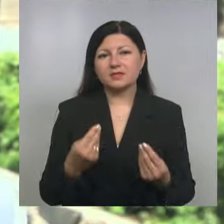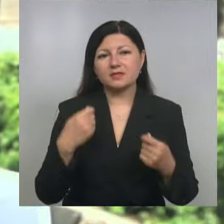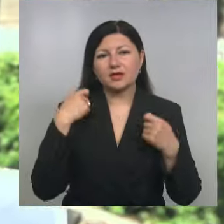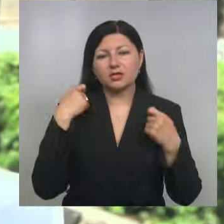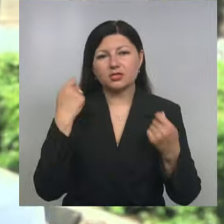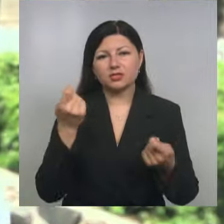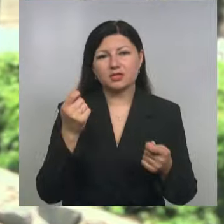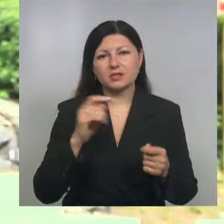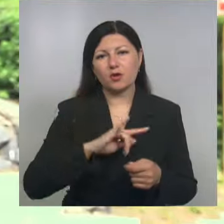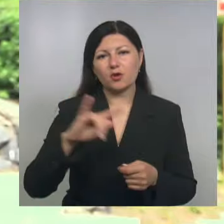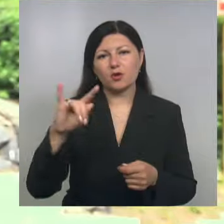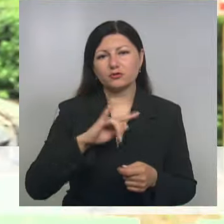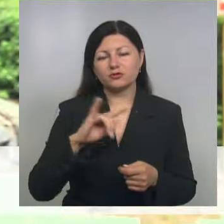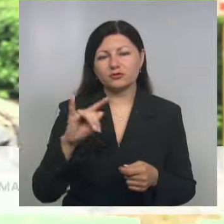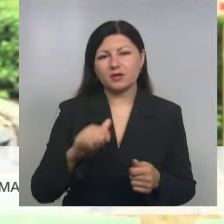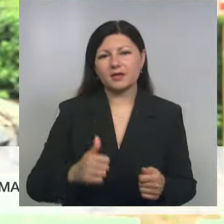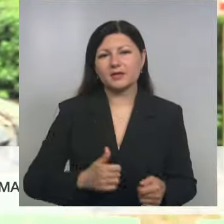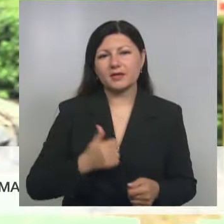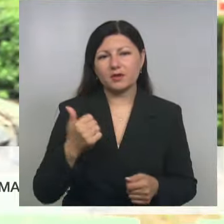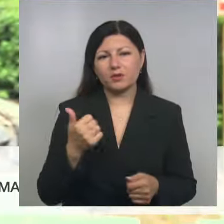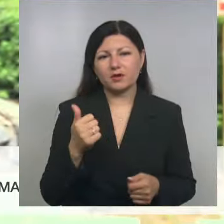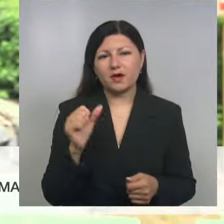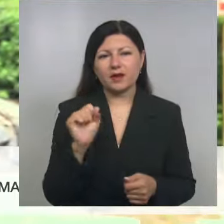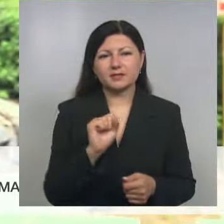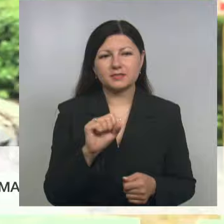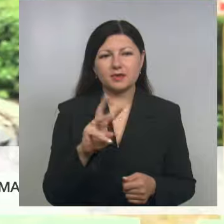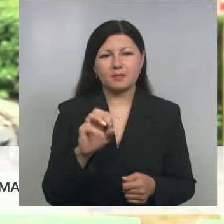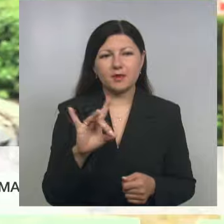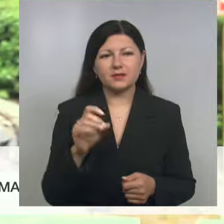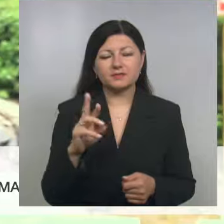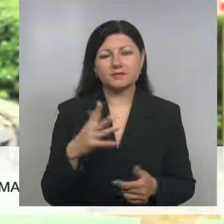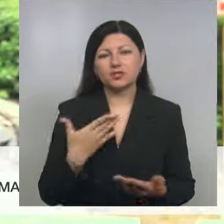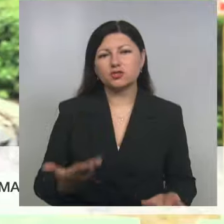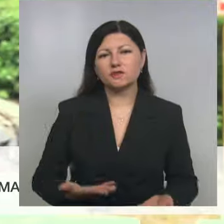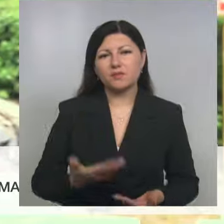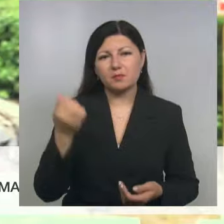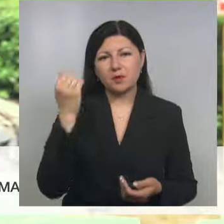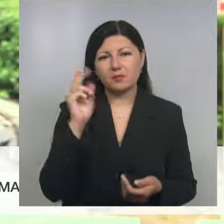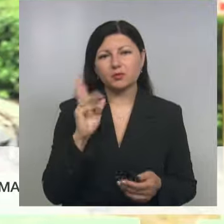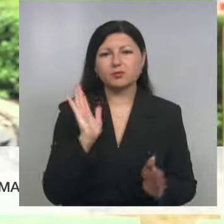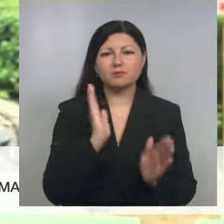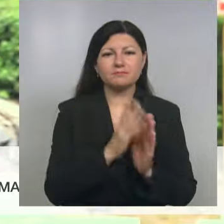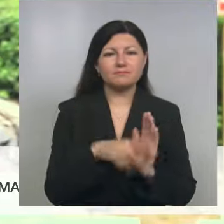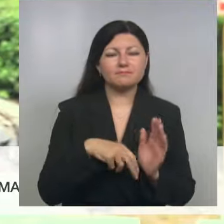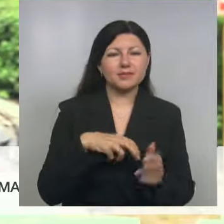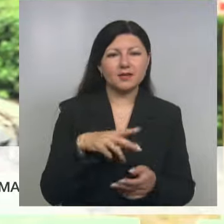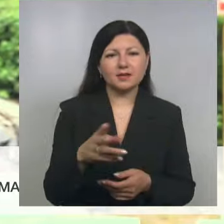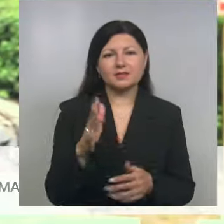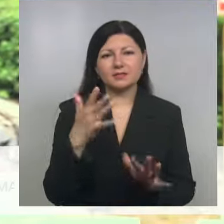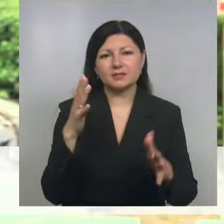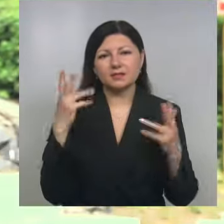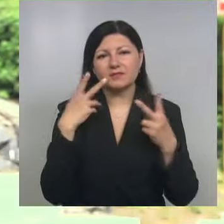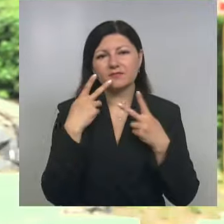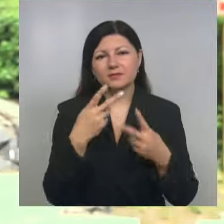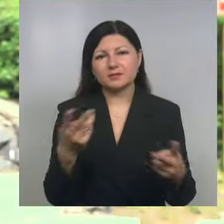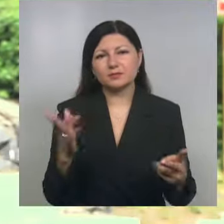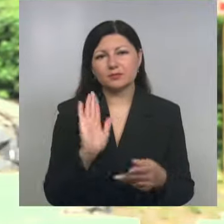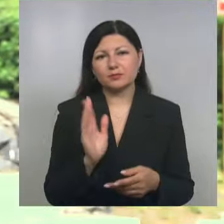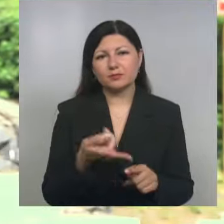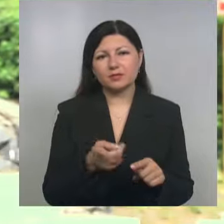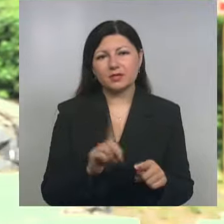летчика-героя Алексея Моресьева. Это живая память буквально, и каждый, кто будет проходить мимо этого сада, будет смотреть на эти деревья